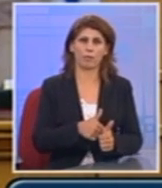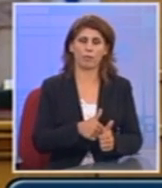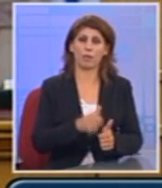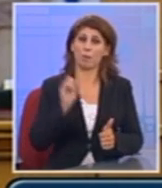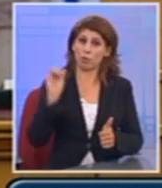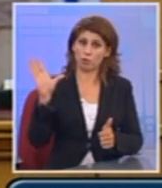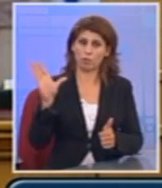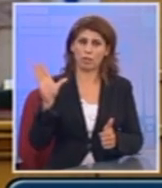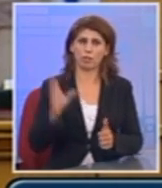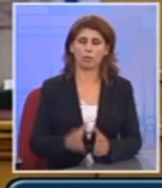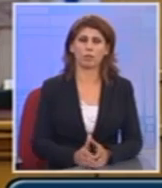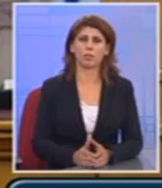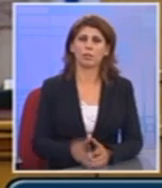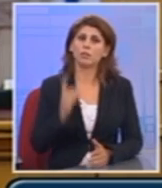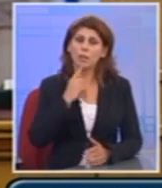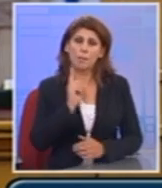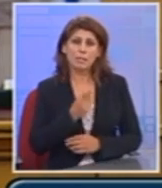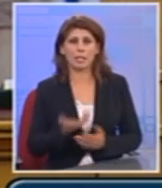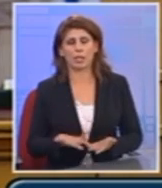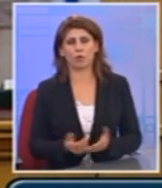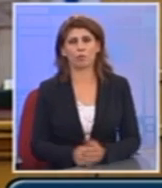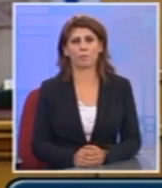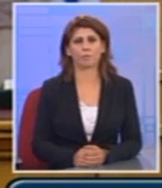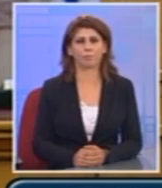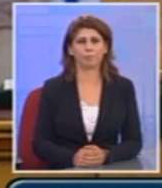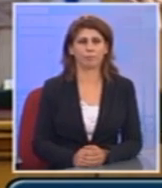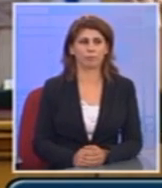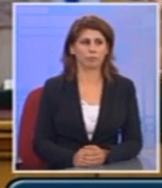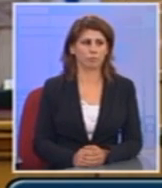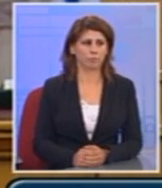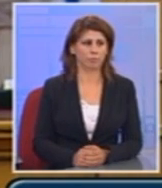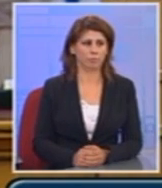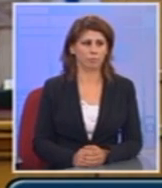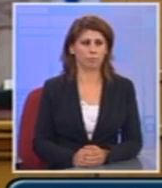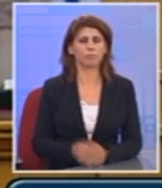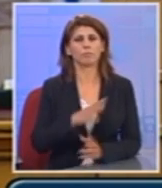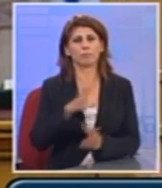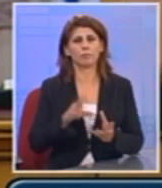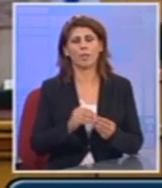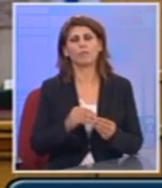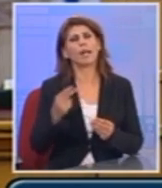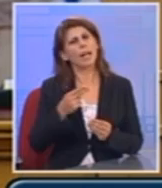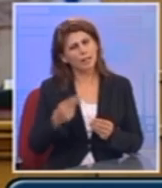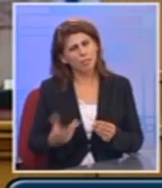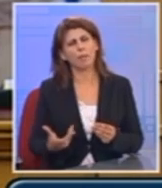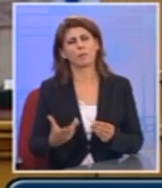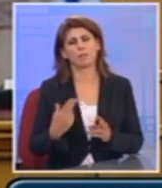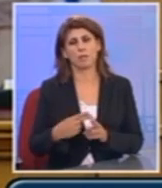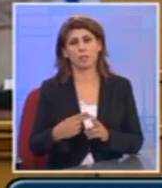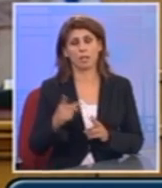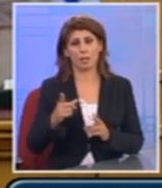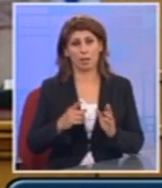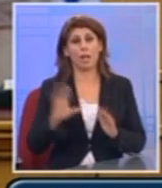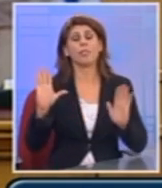εξωτερικό για να μας κρίνουν αυτά λοιπόν είναι θέματα σημιτικό δηλαδή ότι τέθηκε ενα αμφιβόλου